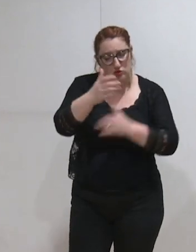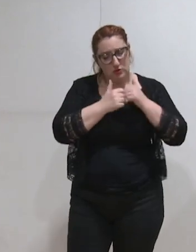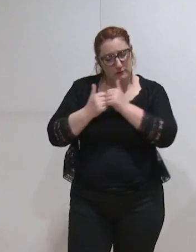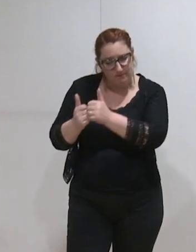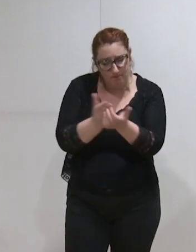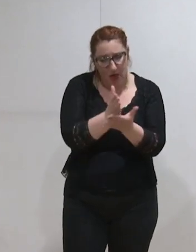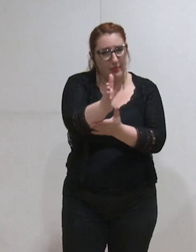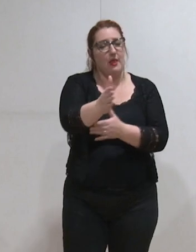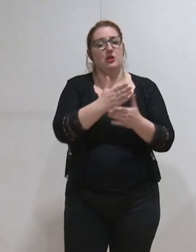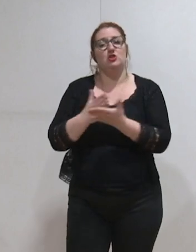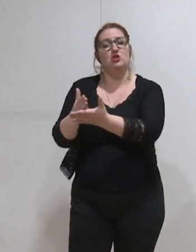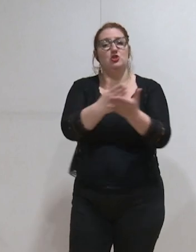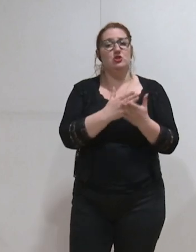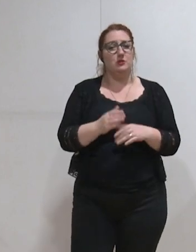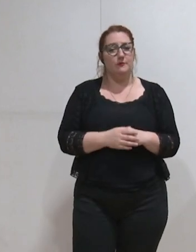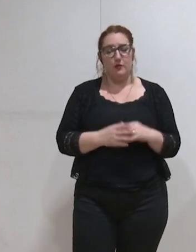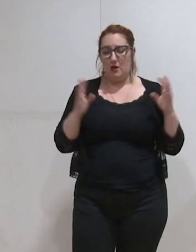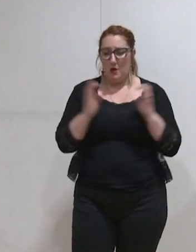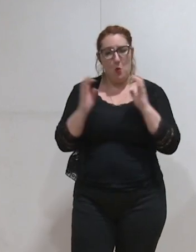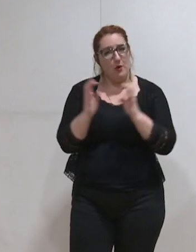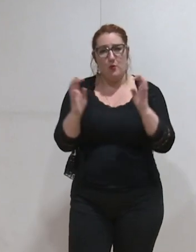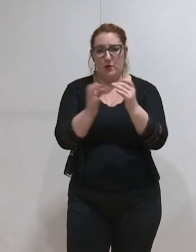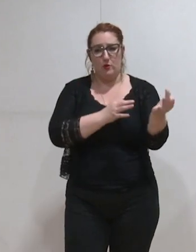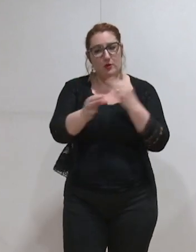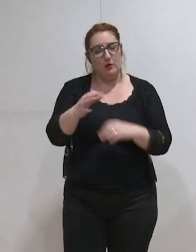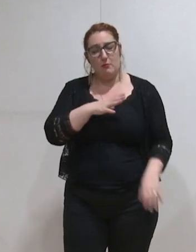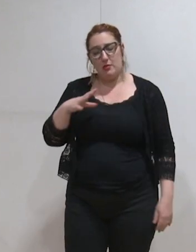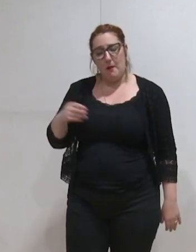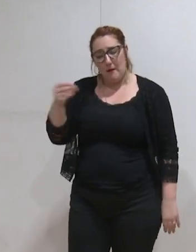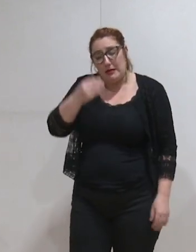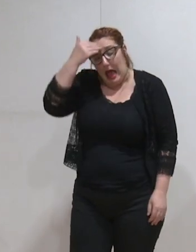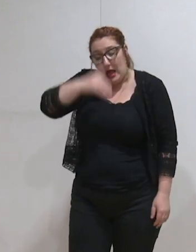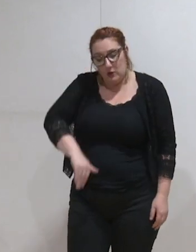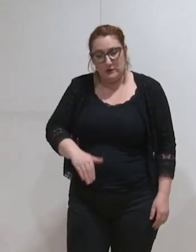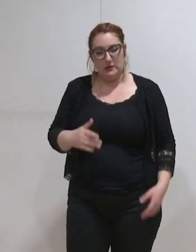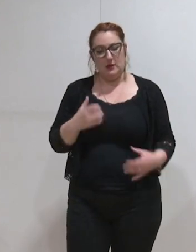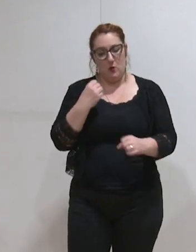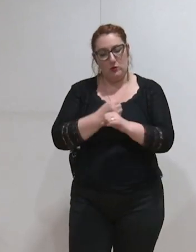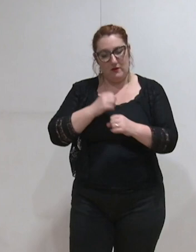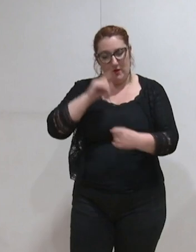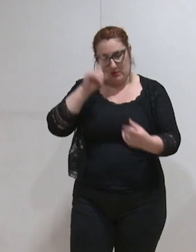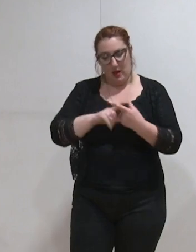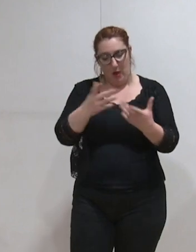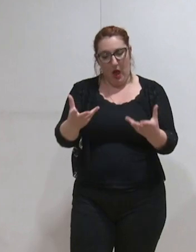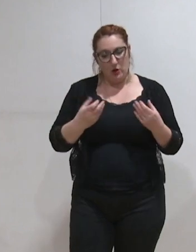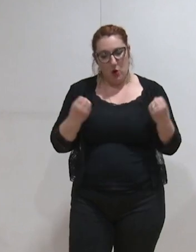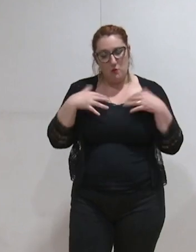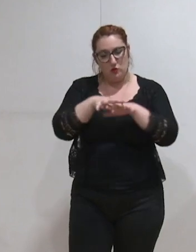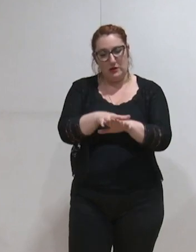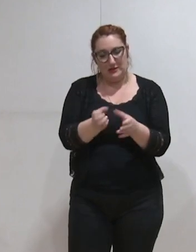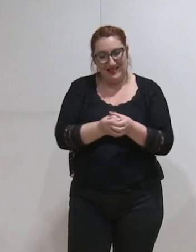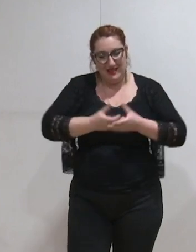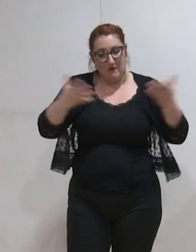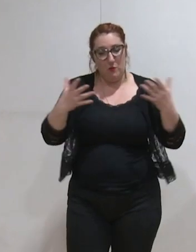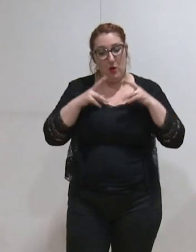réunis à de très nombreuses reprises et nous travaillons même et madame Martin le sait parfaitement bien sur un projet de développement de l'accueil mutualisé qui à ma connaissance est toujours